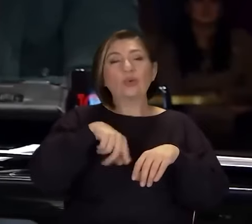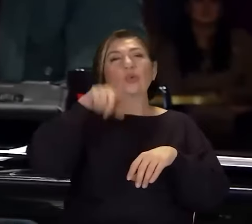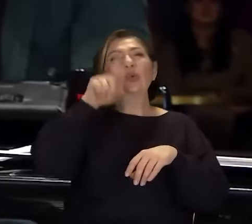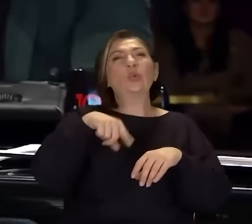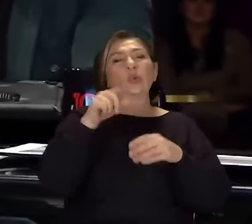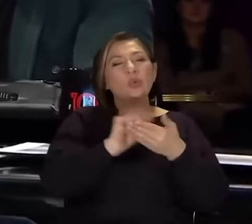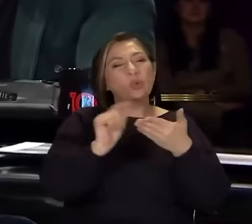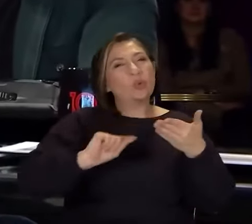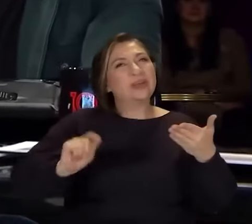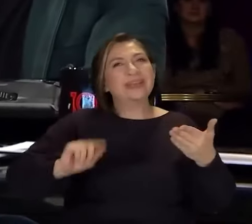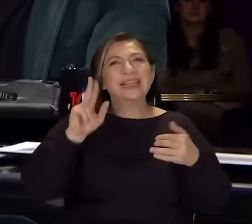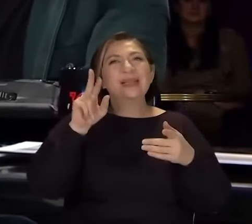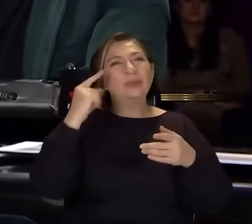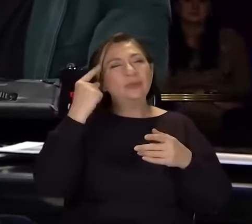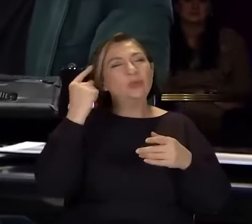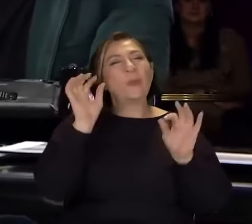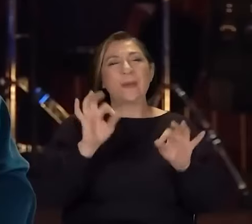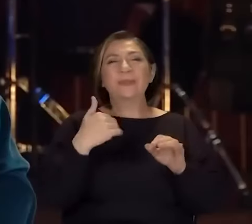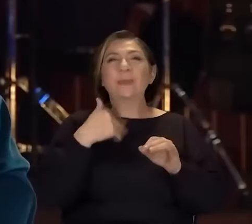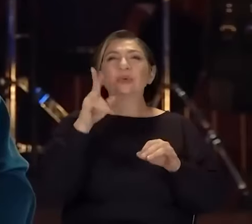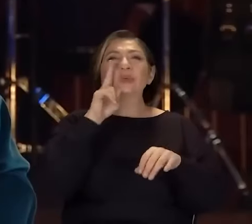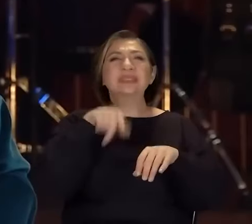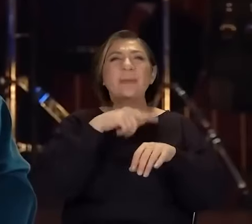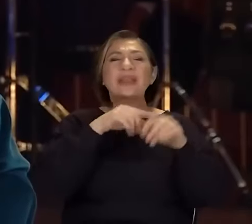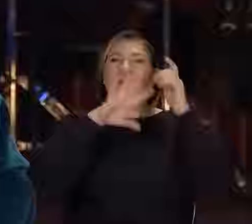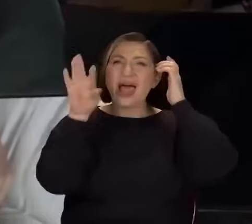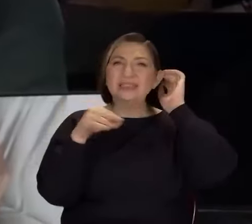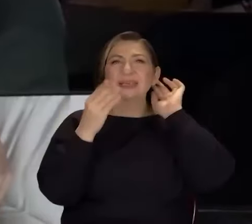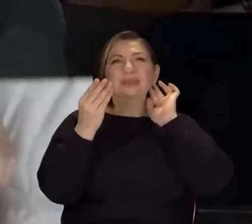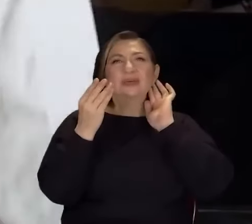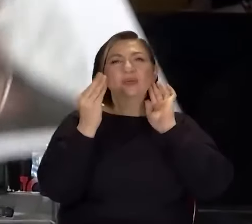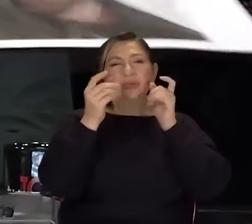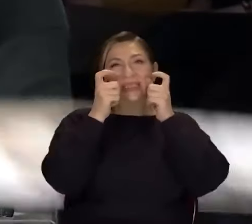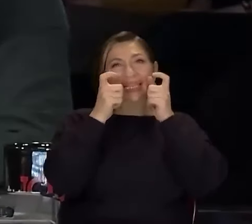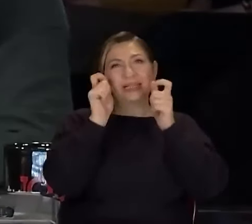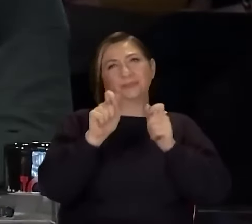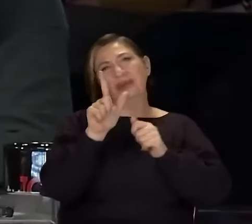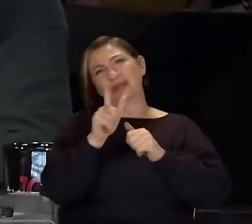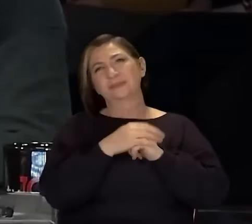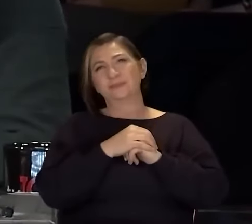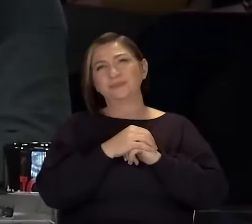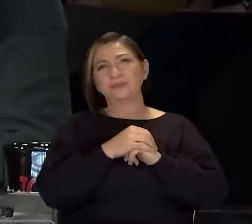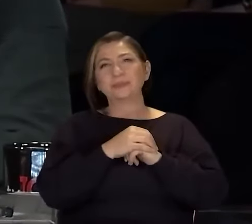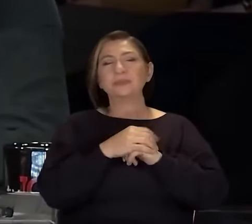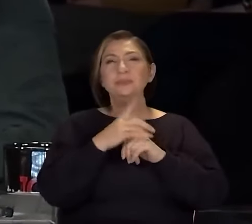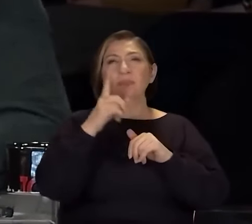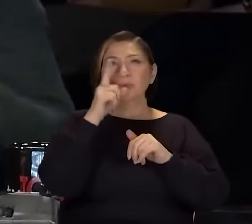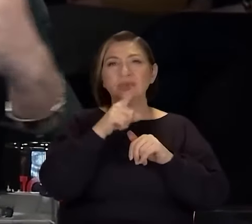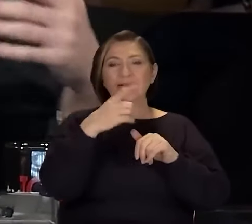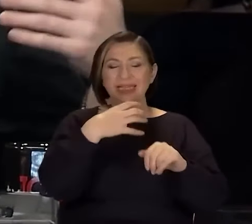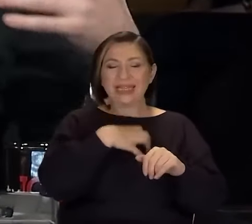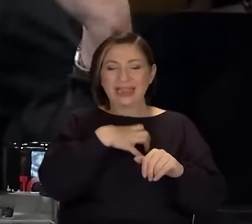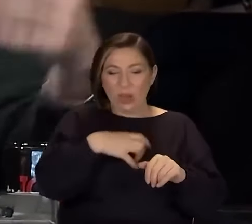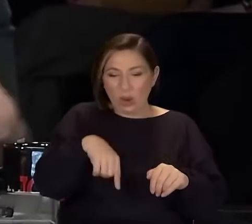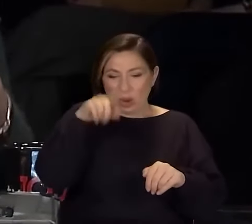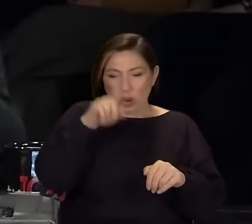günlük gibi düşünüyorum hep. Ama işte son dönemlerde artık her şeyimize çok dikkat etmek durumunda kaldığımız için o